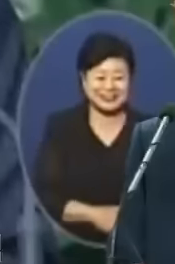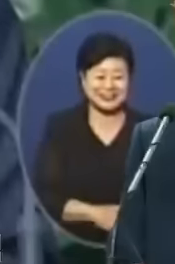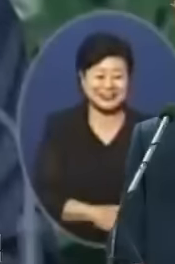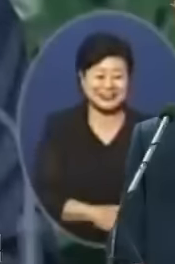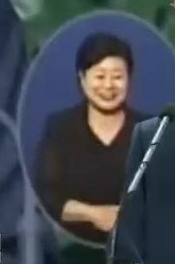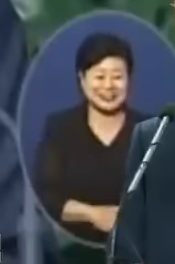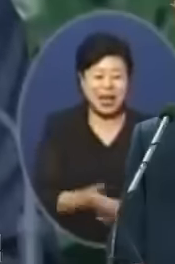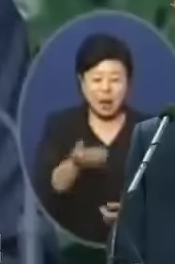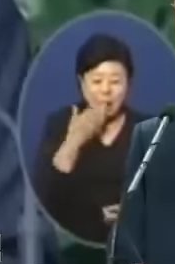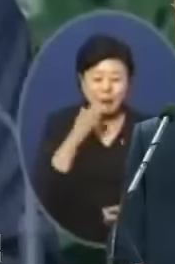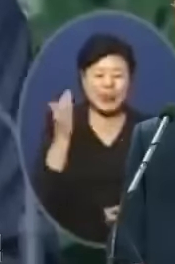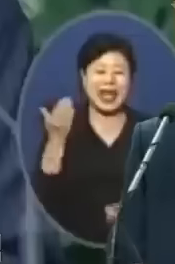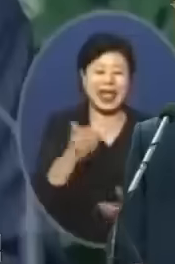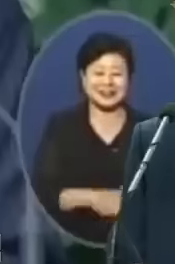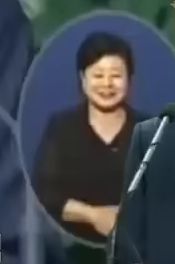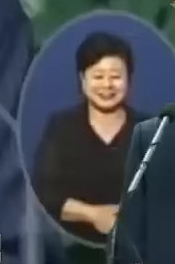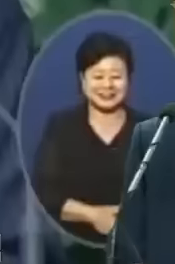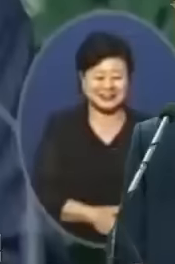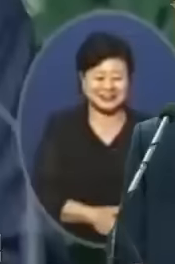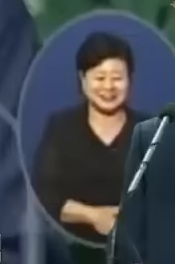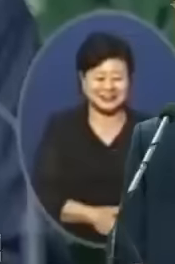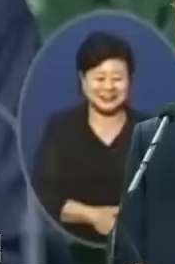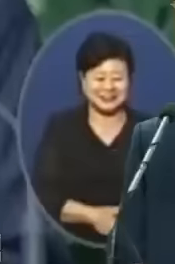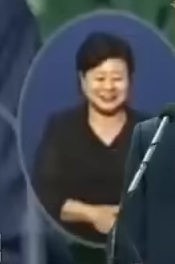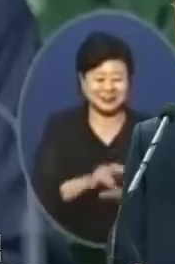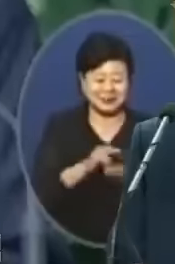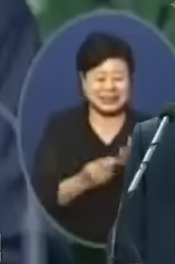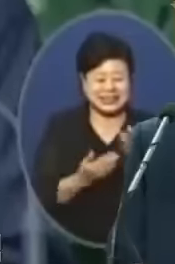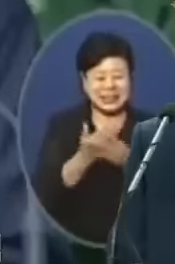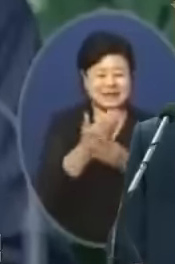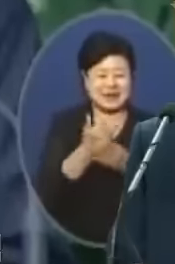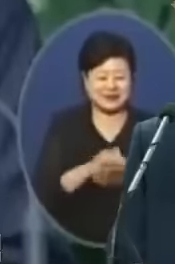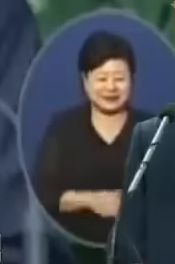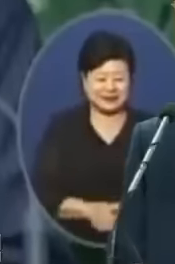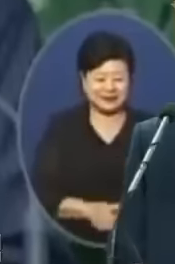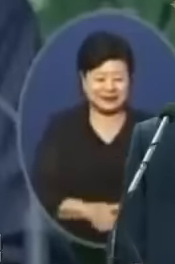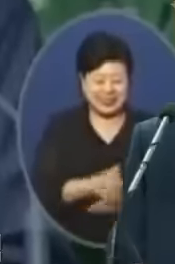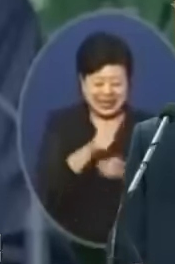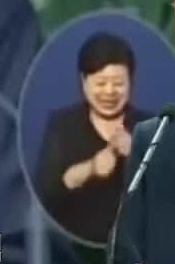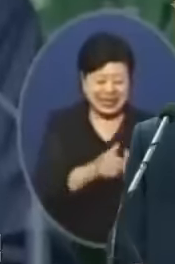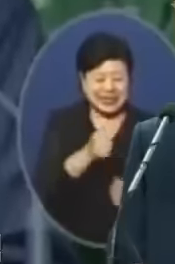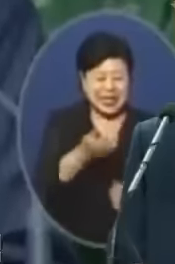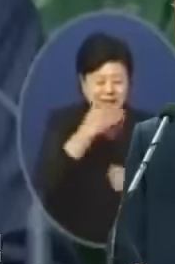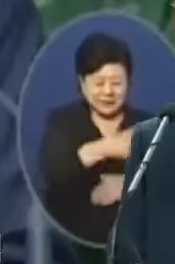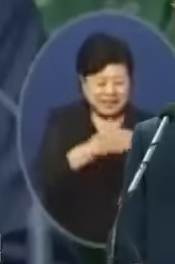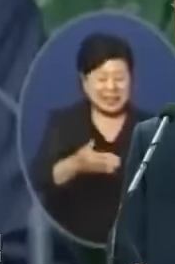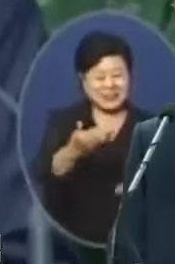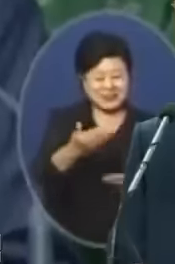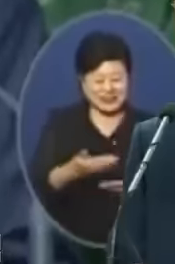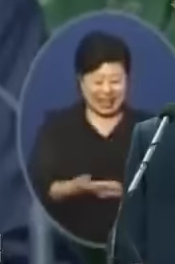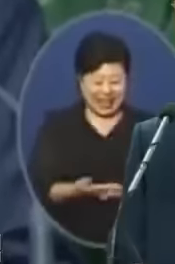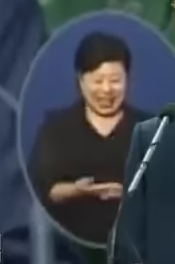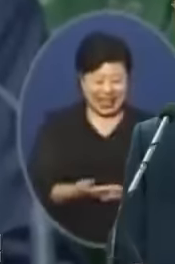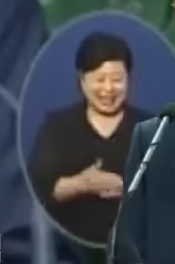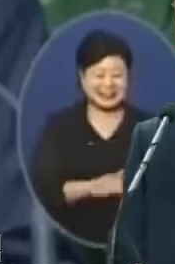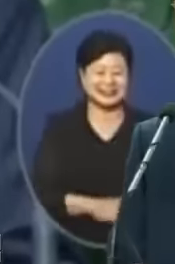네. 여러분 밥이에요. 네. 문제가 생기면 하나님이 밥상 차려 오신다.